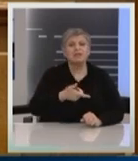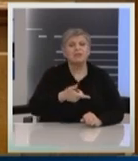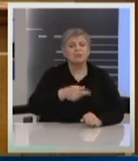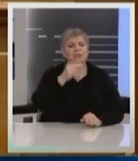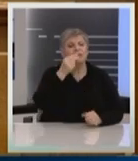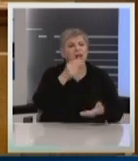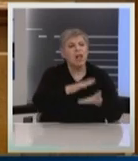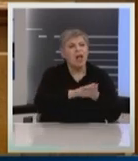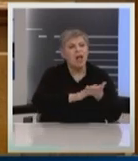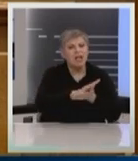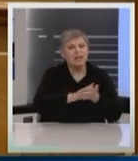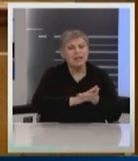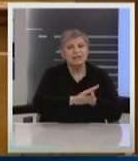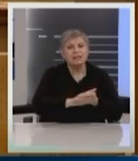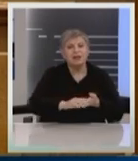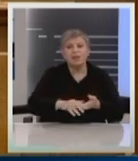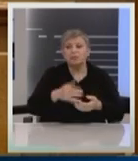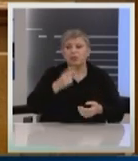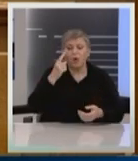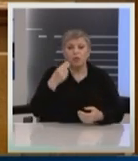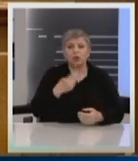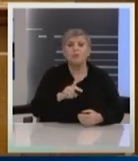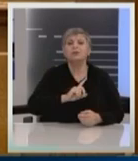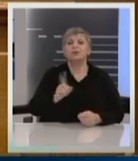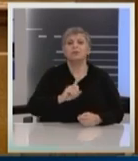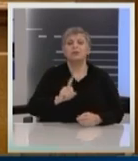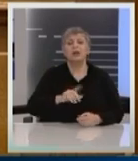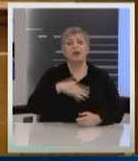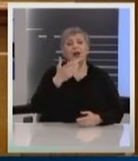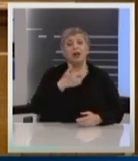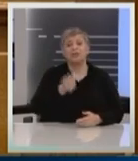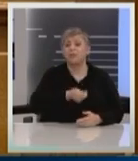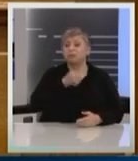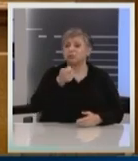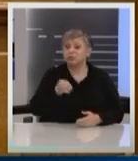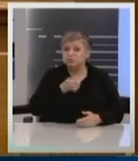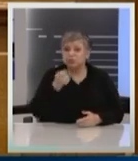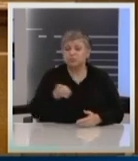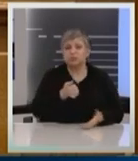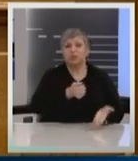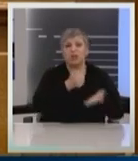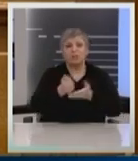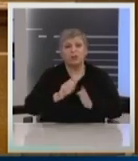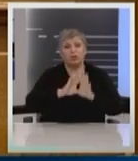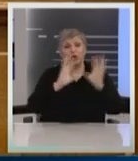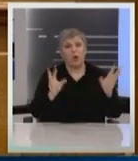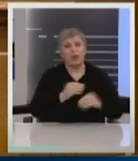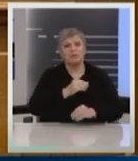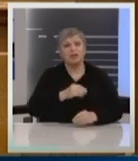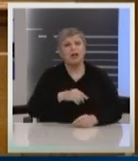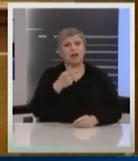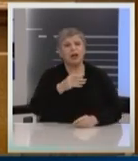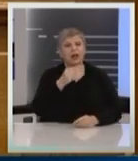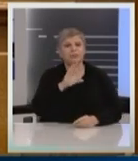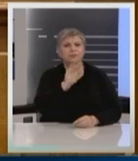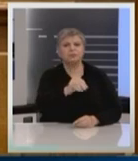υποχρεούται να ταΐζει, να αντικαθιστά το κράτος, να κάνει χίλιες θυσίες η Εκκλησία, να ομιλεί δεν δικαιούται.